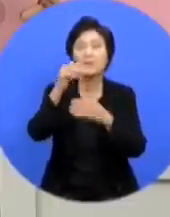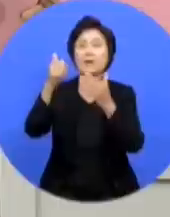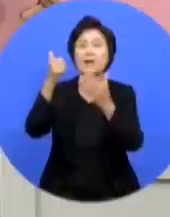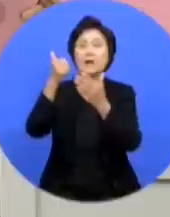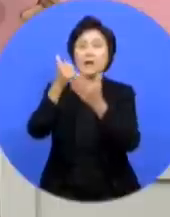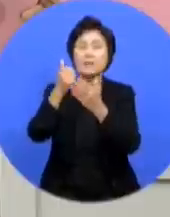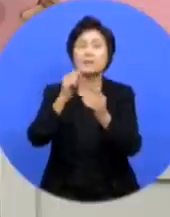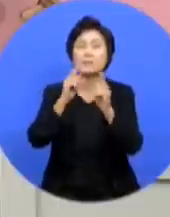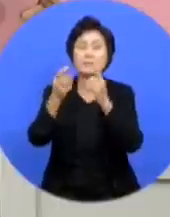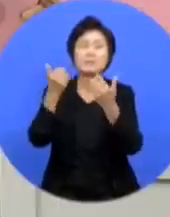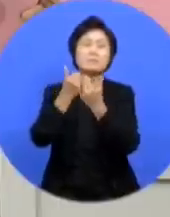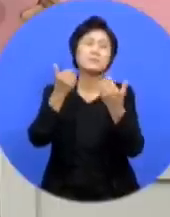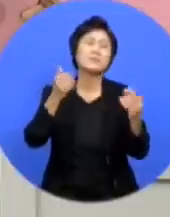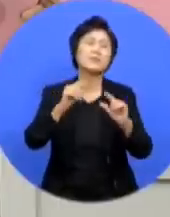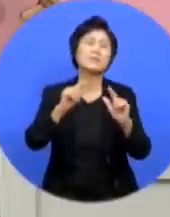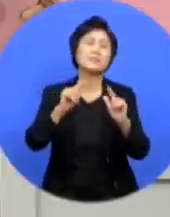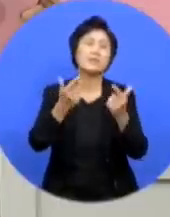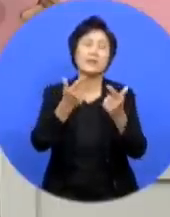너희가 북한을 알고